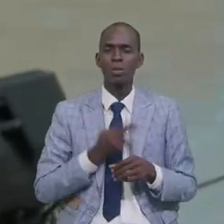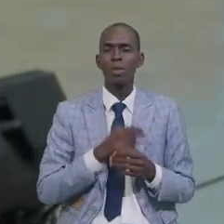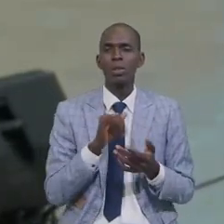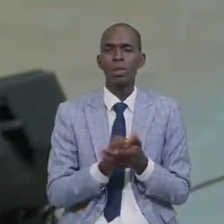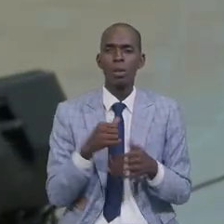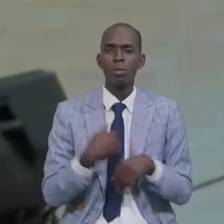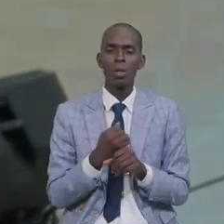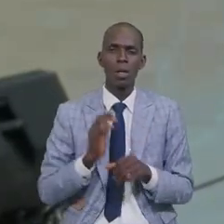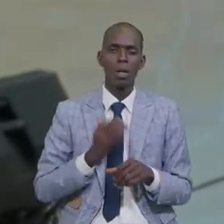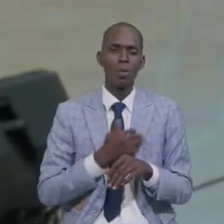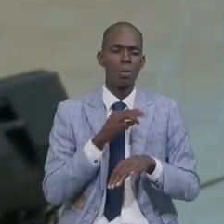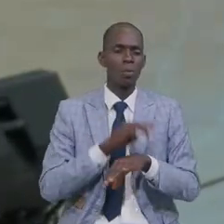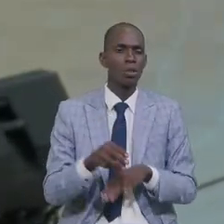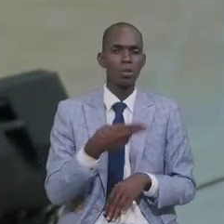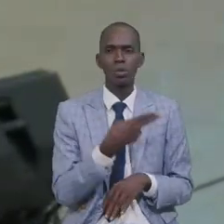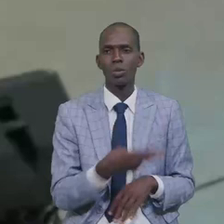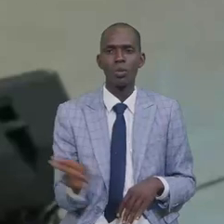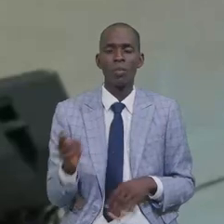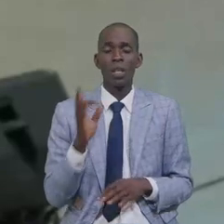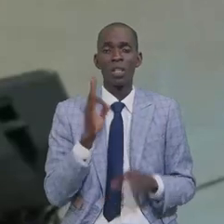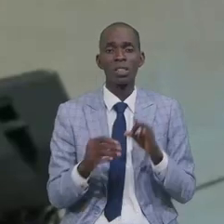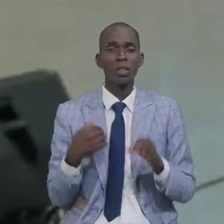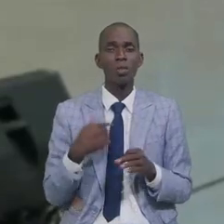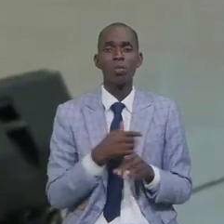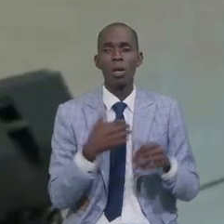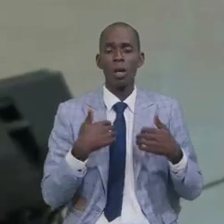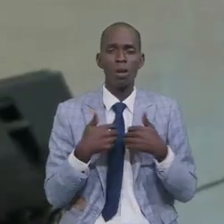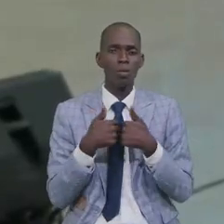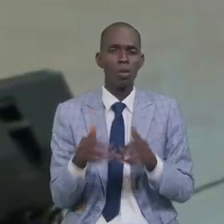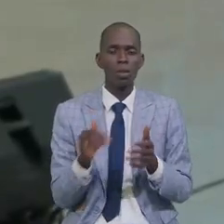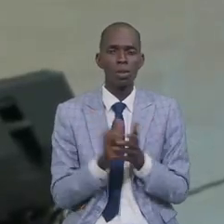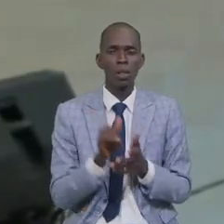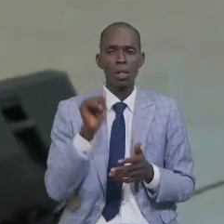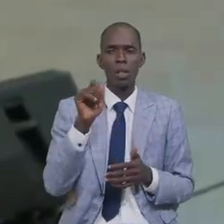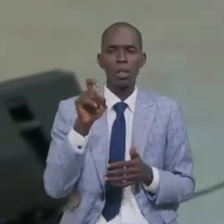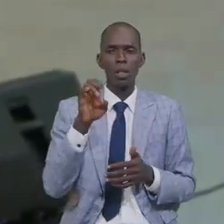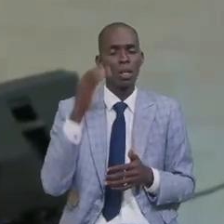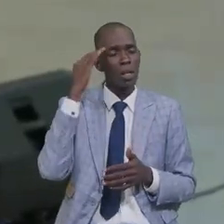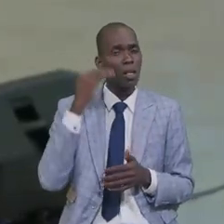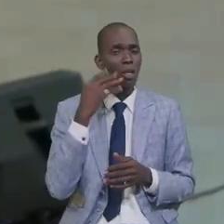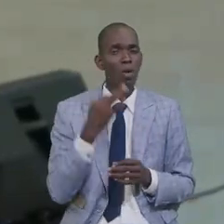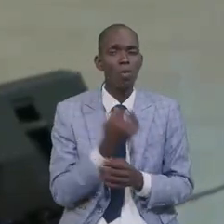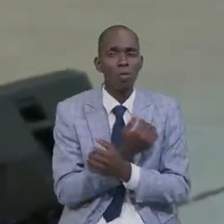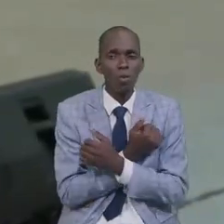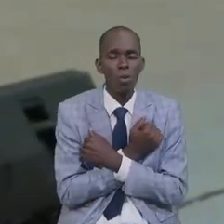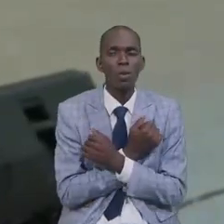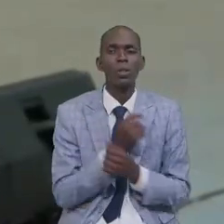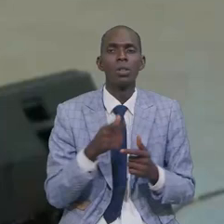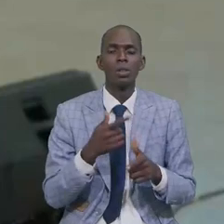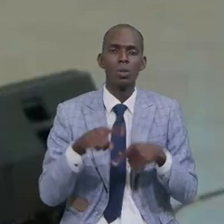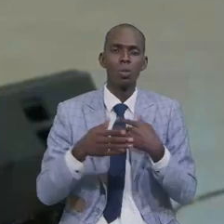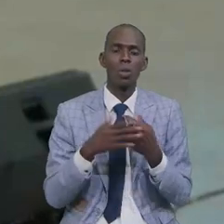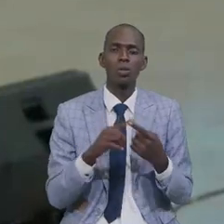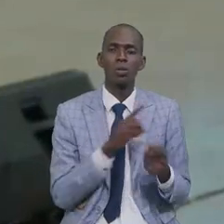ça rend notre ministère inutile. Et si nous avons perdu le fer de la hache d'amour, nous devons prier,